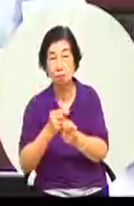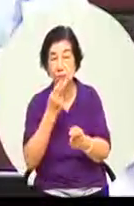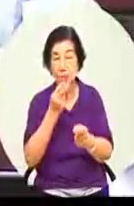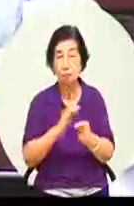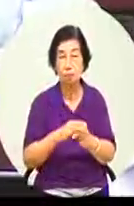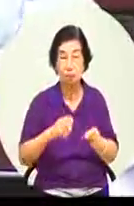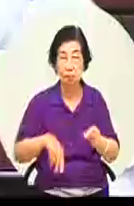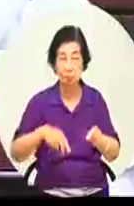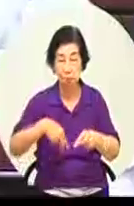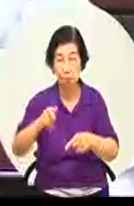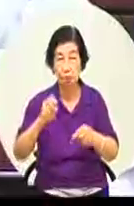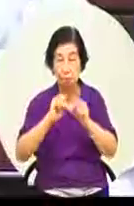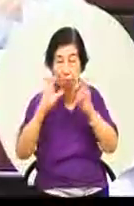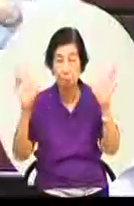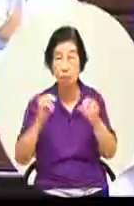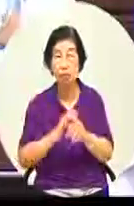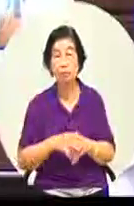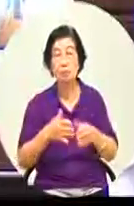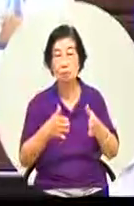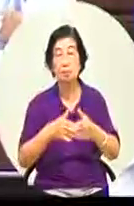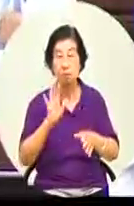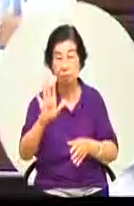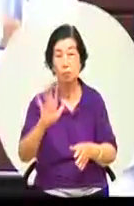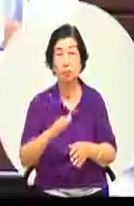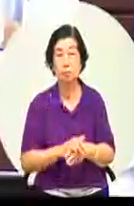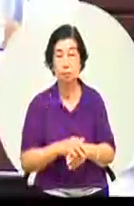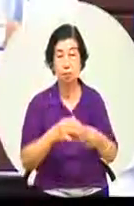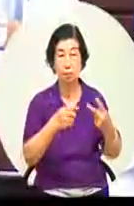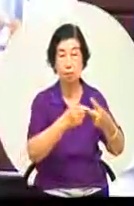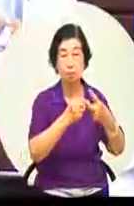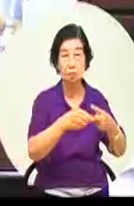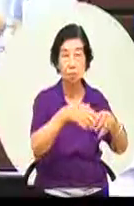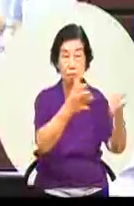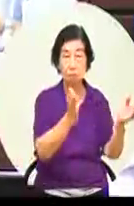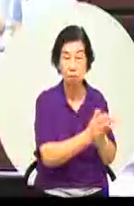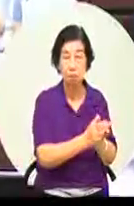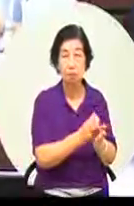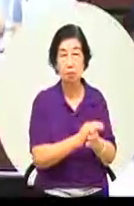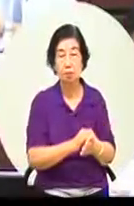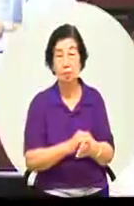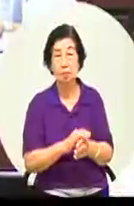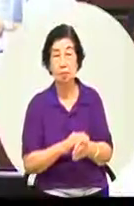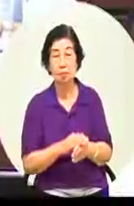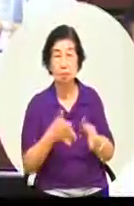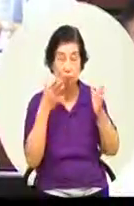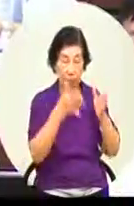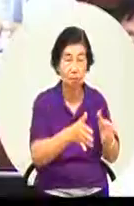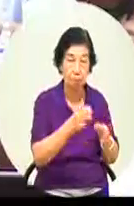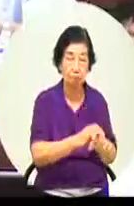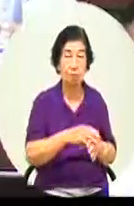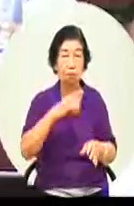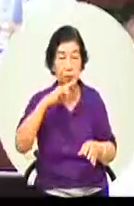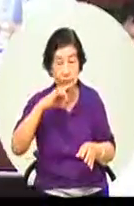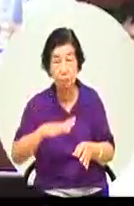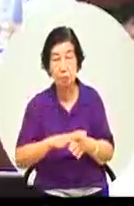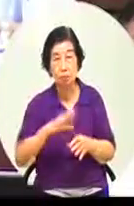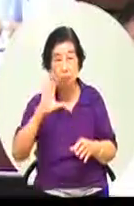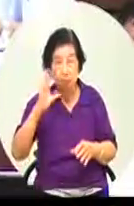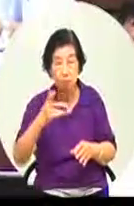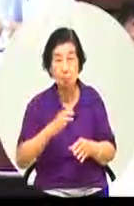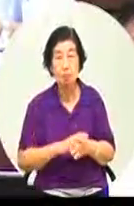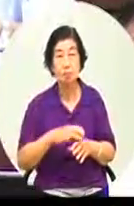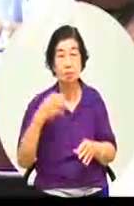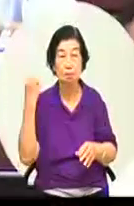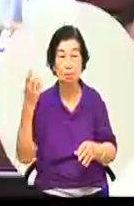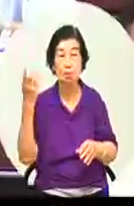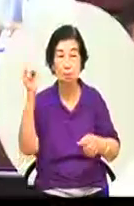个行销的主题来做宣传。那第二部分就是我们会锁定包括越南、泰国、新加坡、马来西亚、日韩、